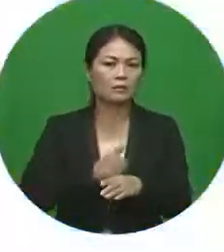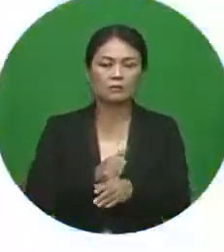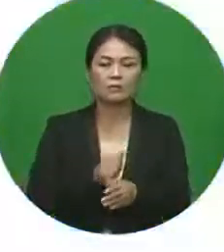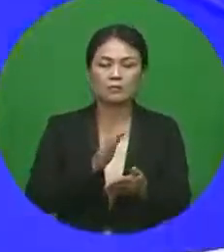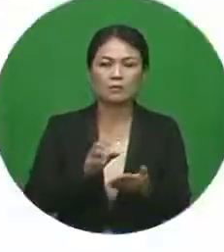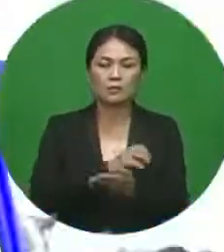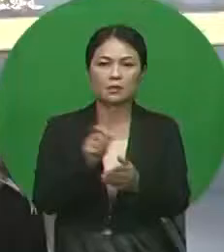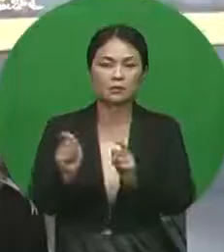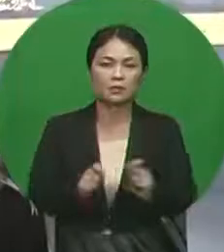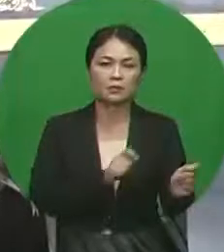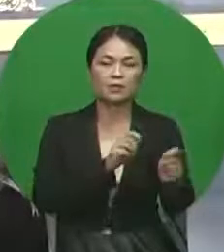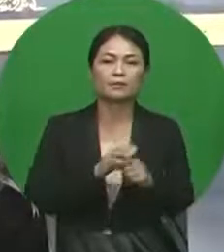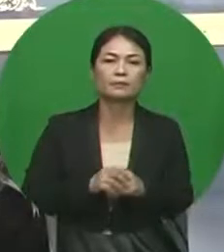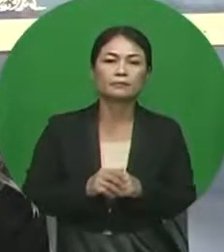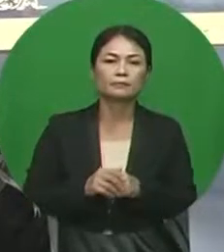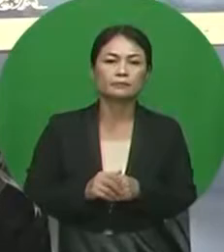ភូមិន្ទរដ្ឋបាល